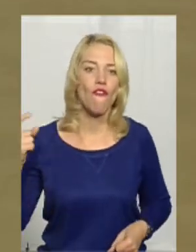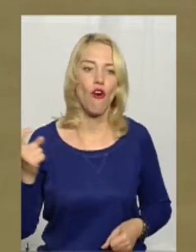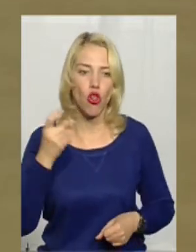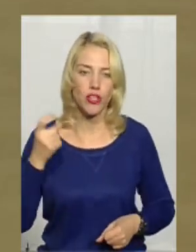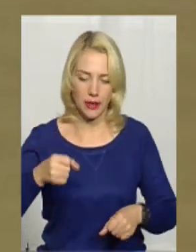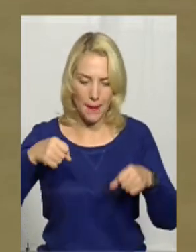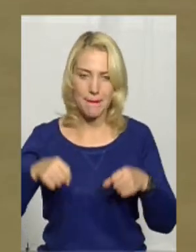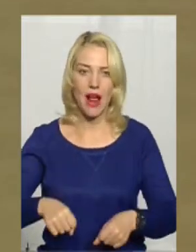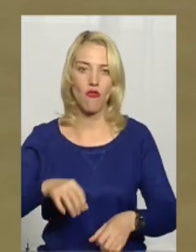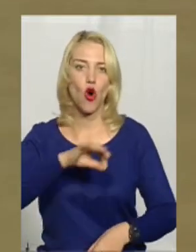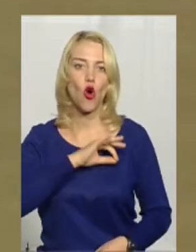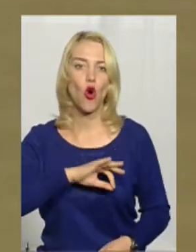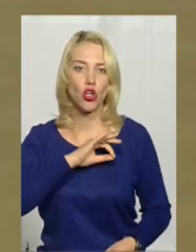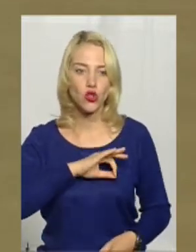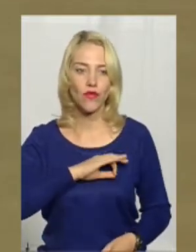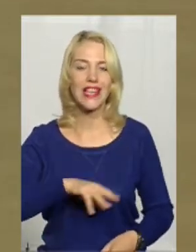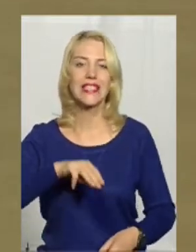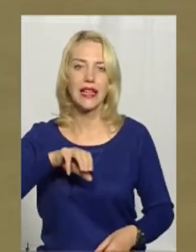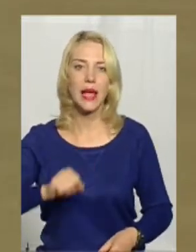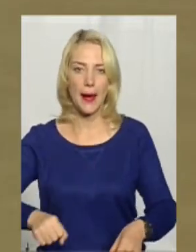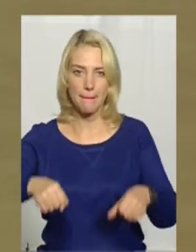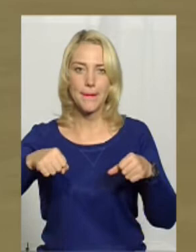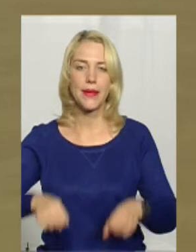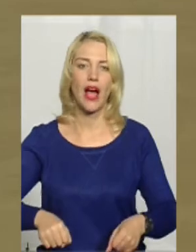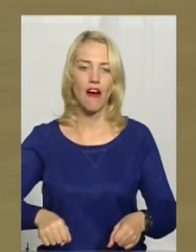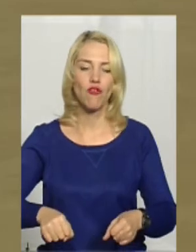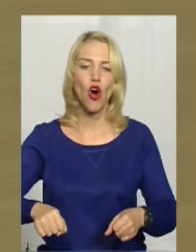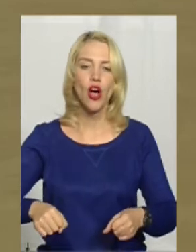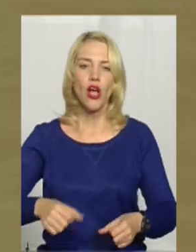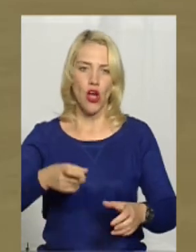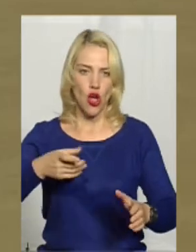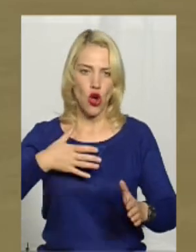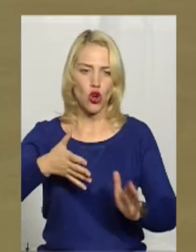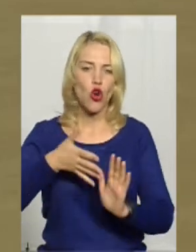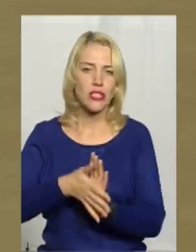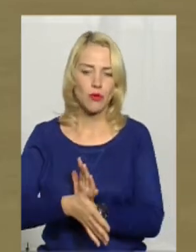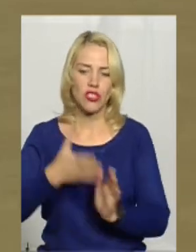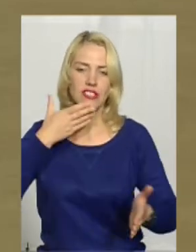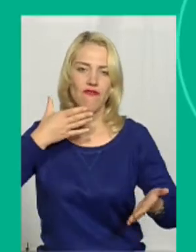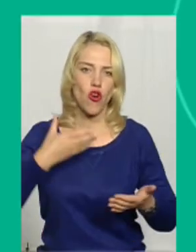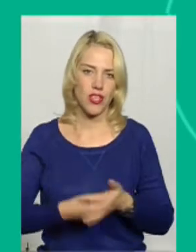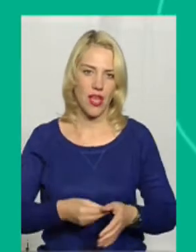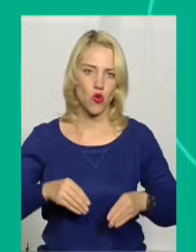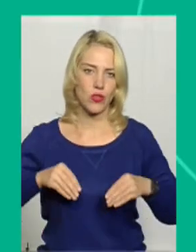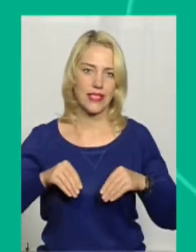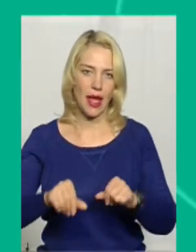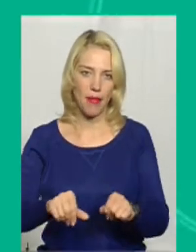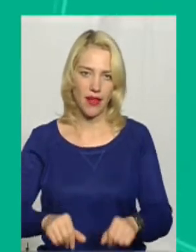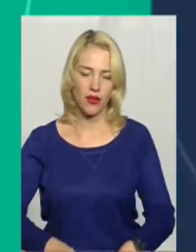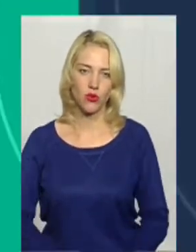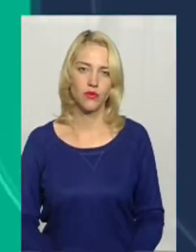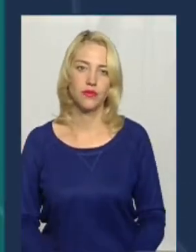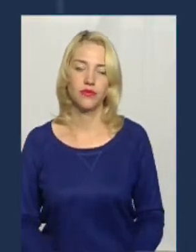право користуватись та право розпоряджатись своєю землею.